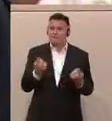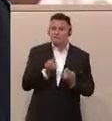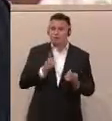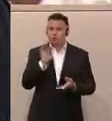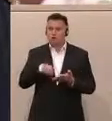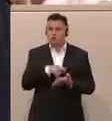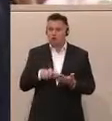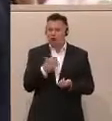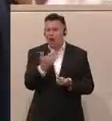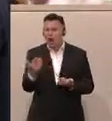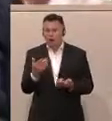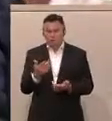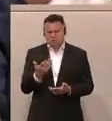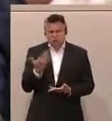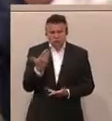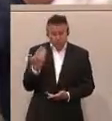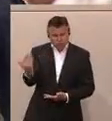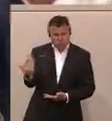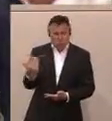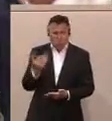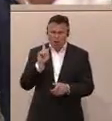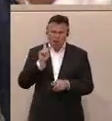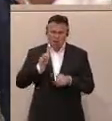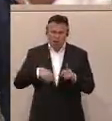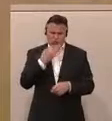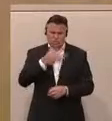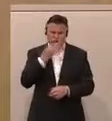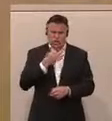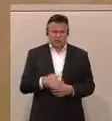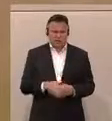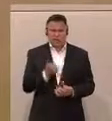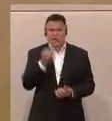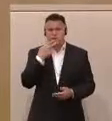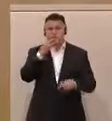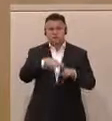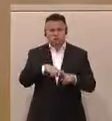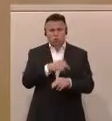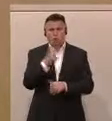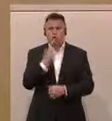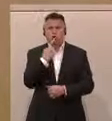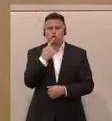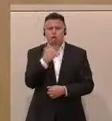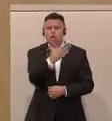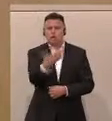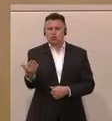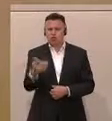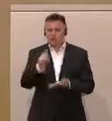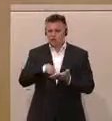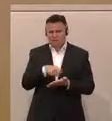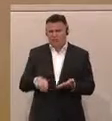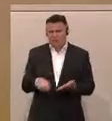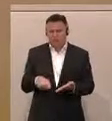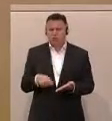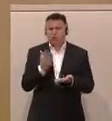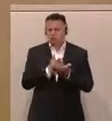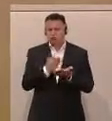dann liegen die, die das behaupten, auch deutlich falsch. Wahlzuckern können nämlich, und das wurde in der Vergangenheit